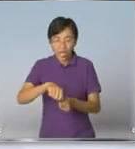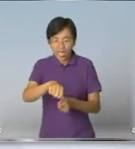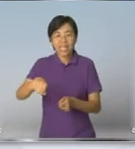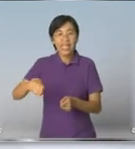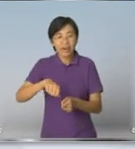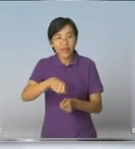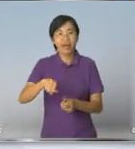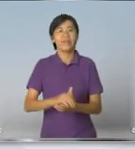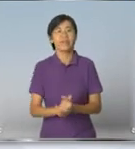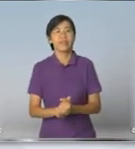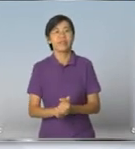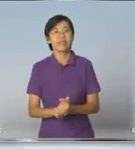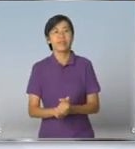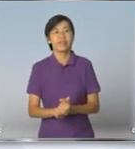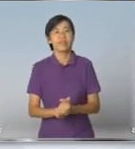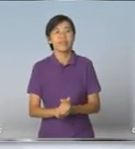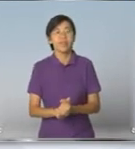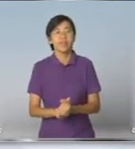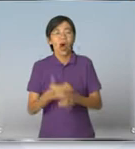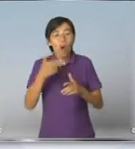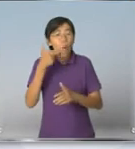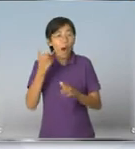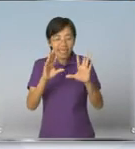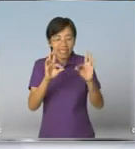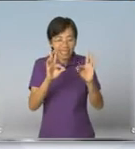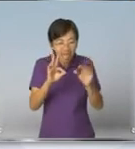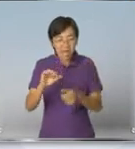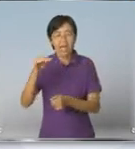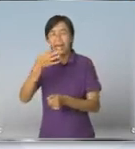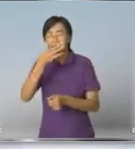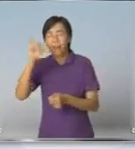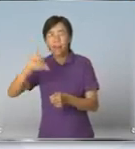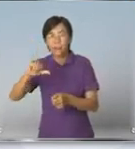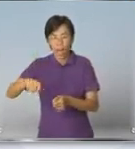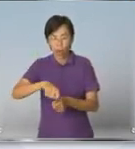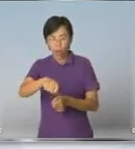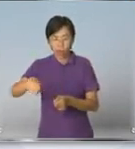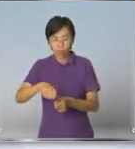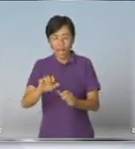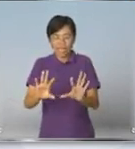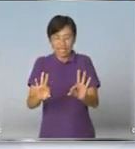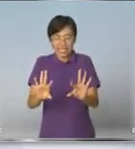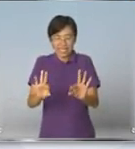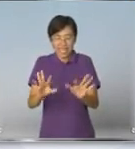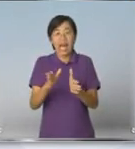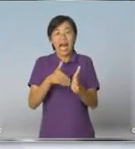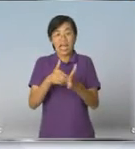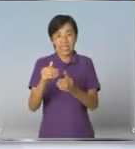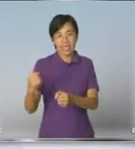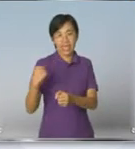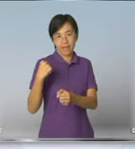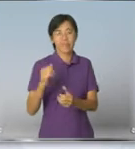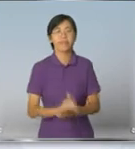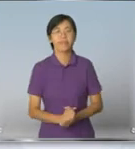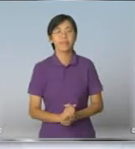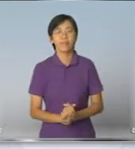องเคี่ยวนะคะในส่วนของน้ำตาลกับน้ำปลานะคะให้ข้นขึ้น ค ือเมื่อมันข้นขึ้นสีก็จะเข้มล